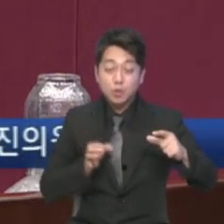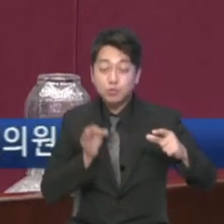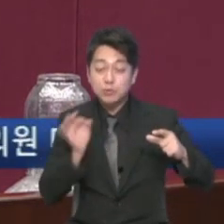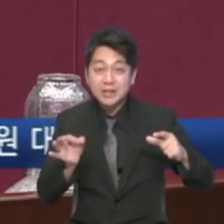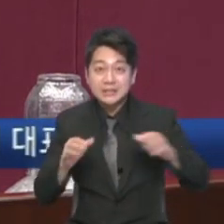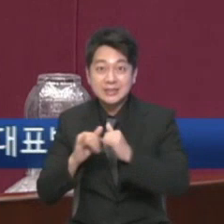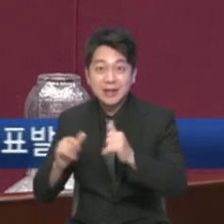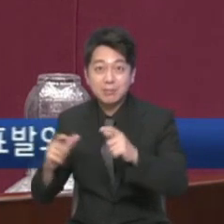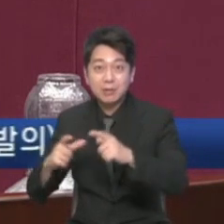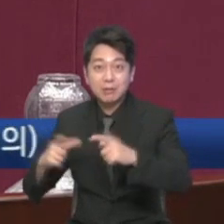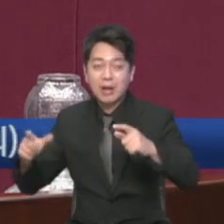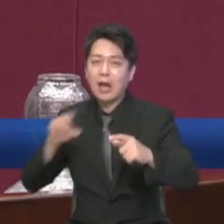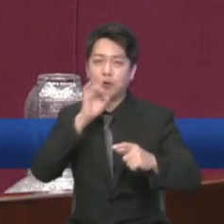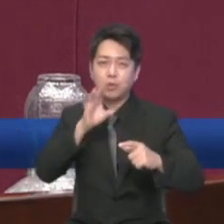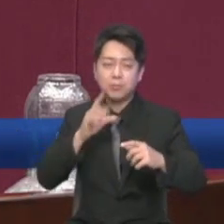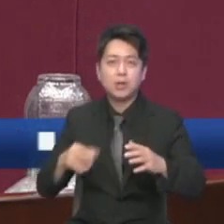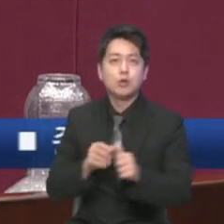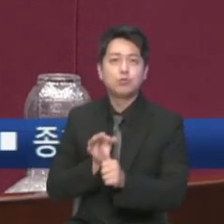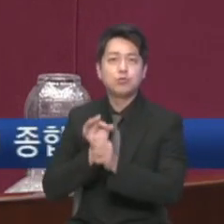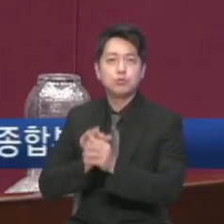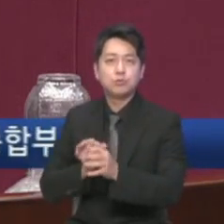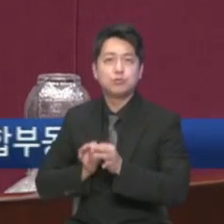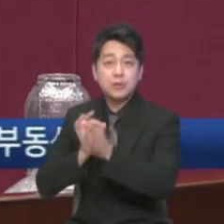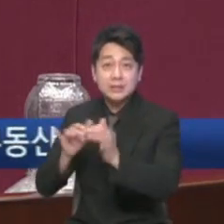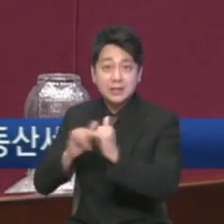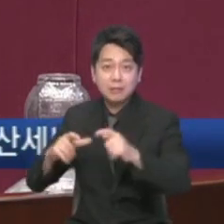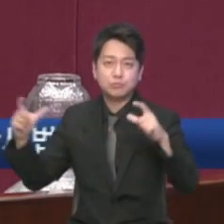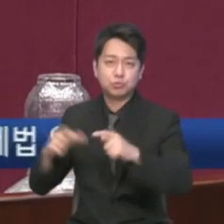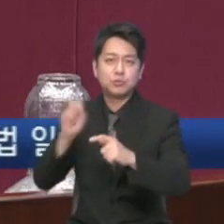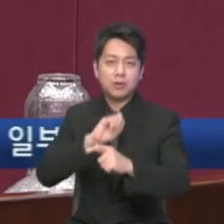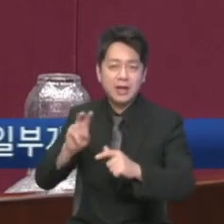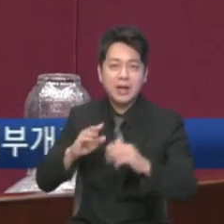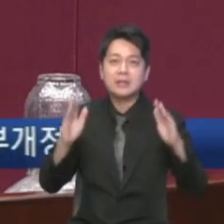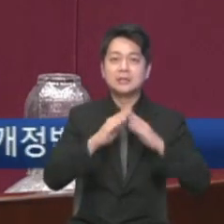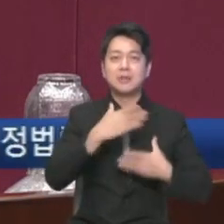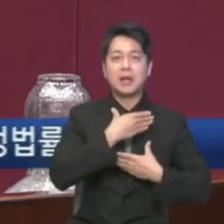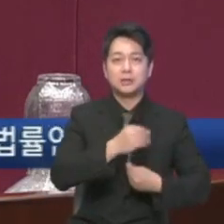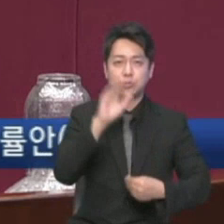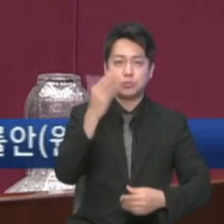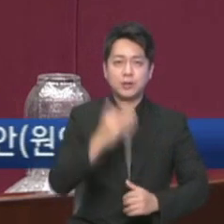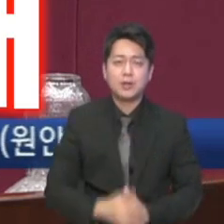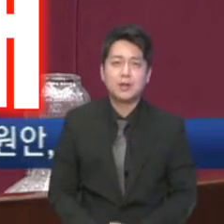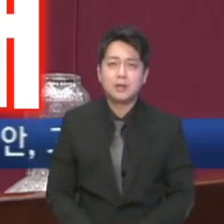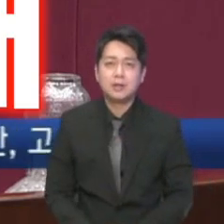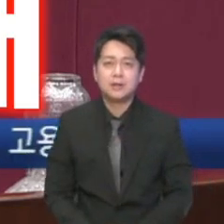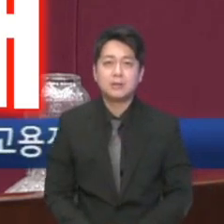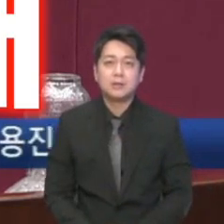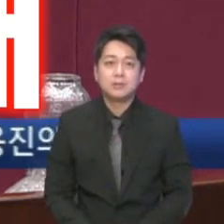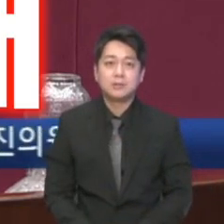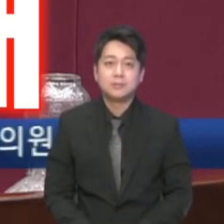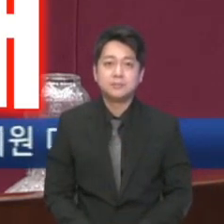보유자 상위 1%의 주택 평균 보유수는 2008년에 3.5채에서 10년 만에